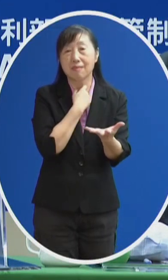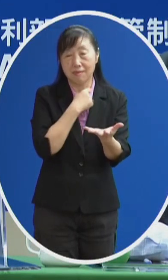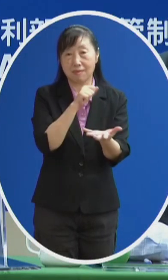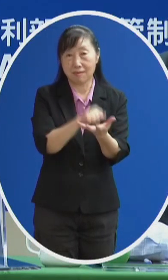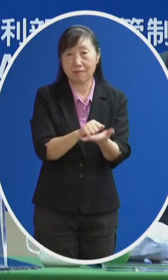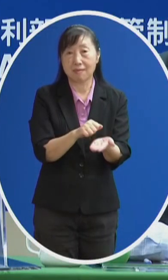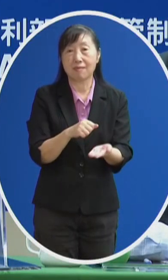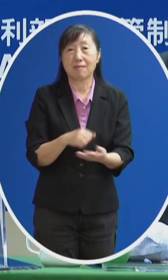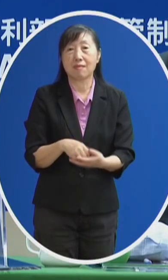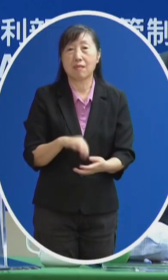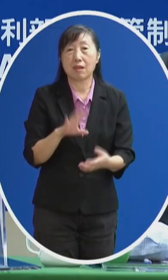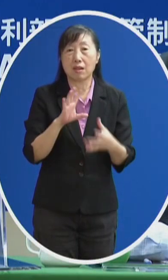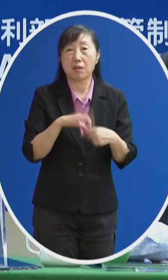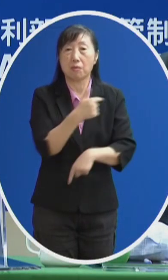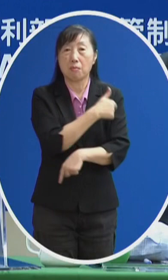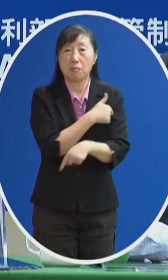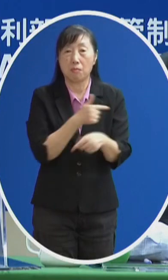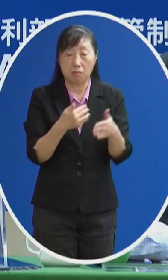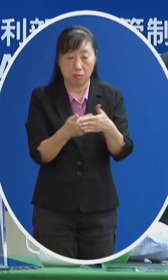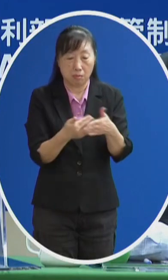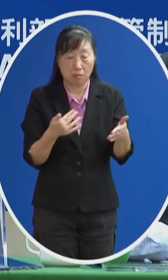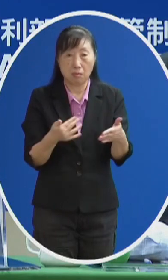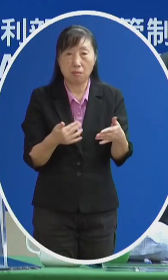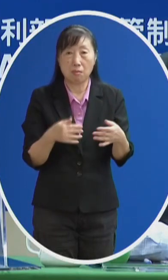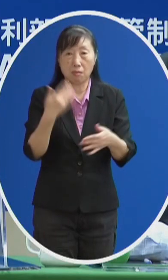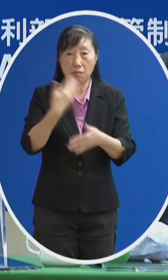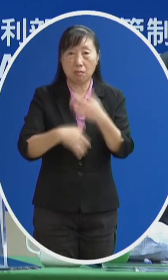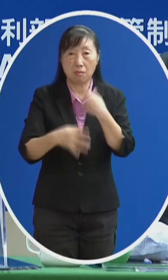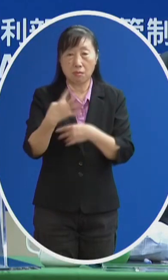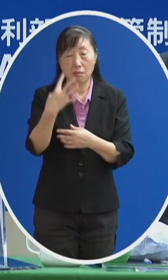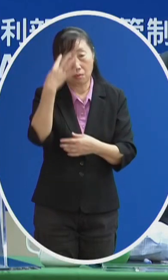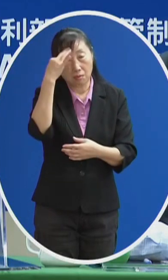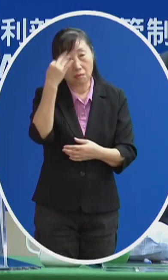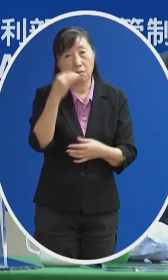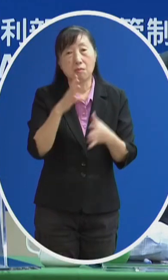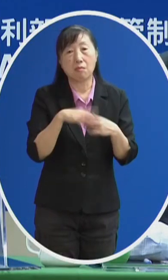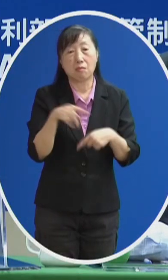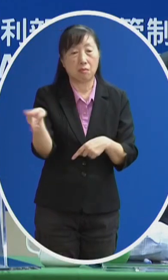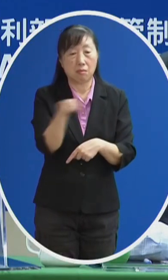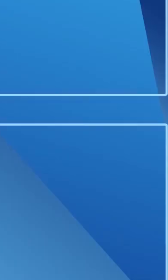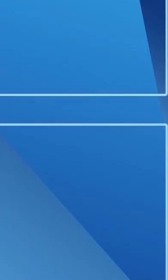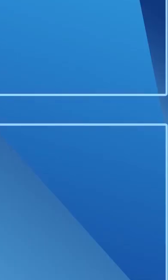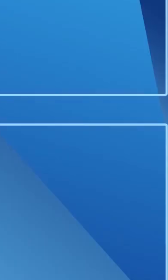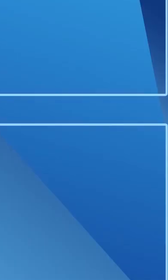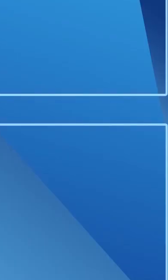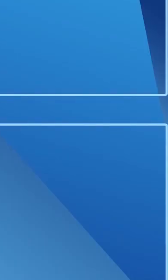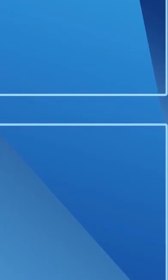打的时间都还有一段时间了哈，所以这两者都互相不冲突。